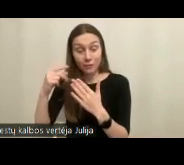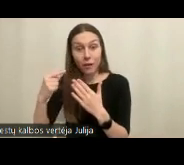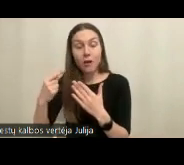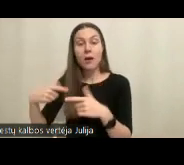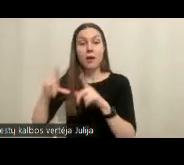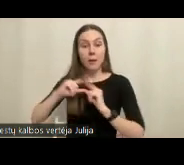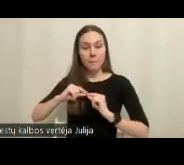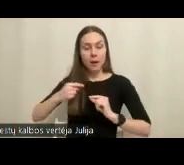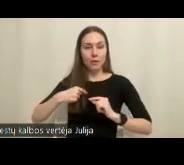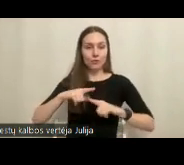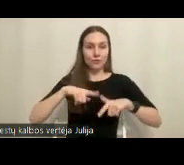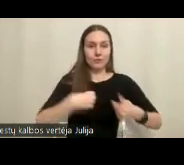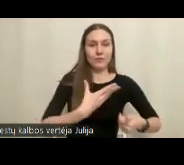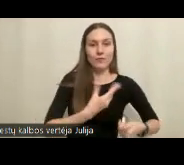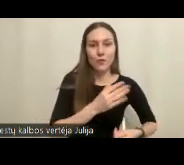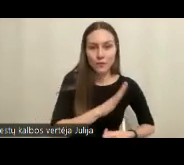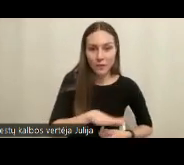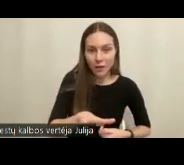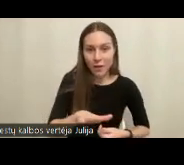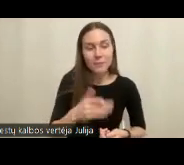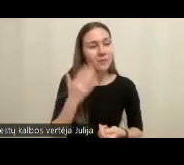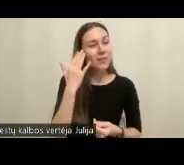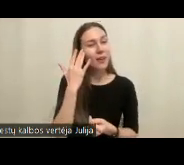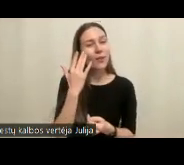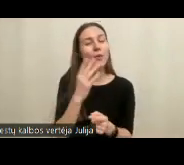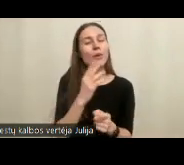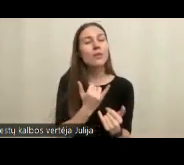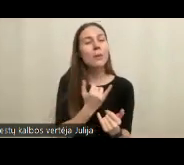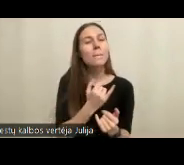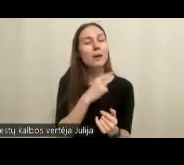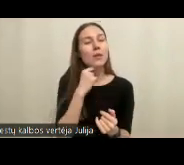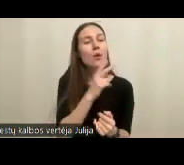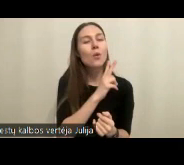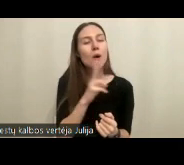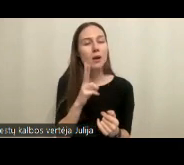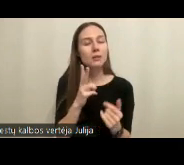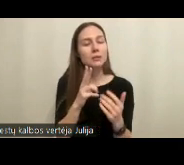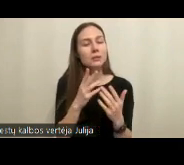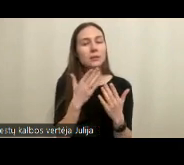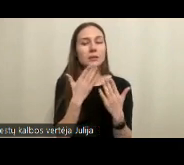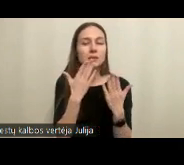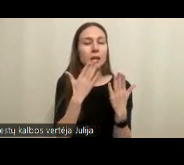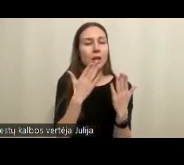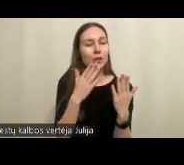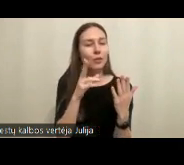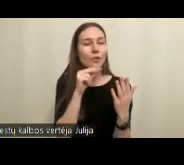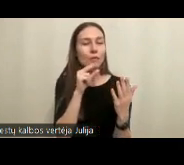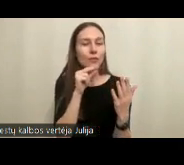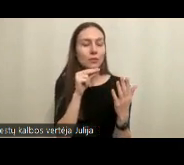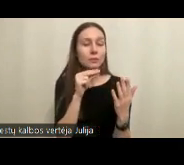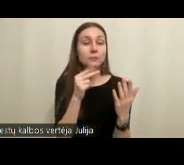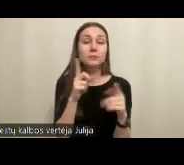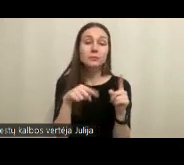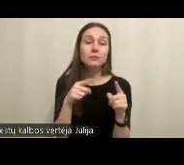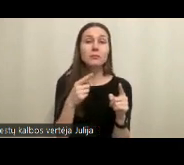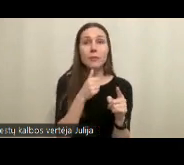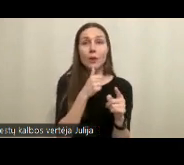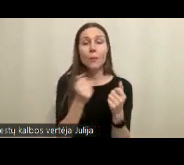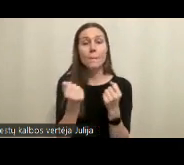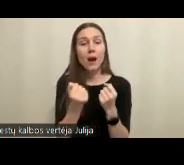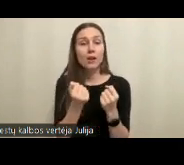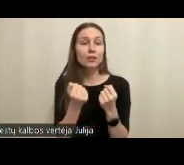Aš nemanau, kad dabar labai daug kas skaito garsiai. Išskyrus kartais mes klausomės kažko tai, galbūt važiuodama